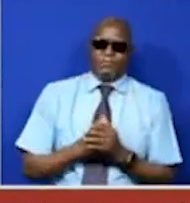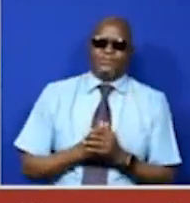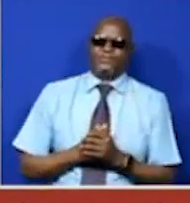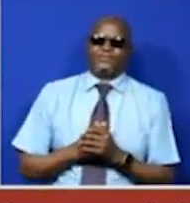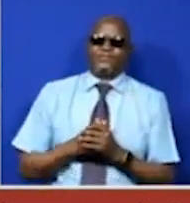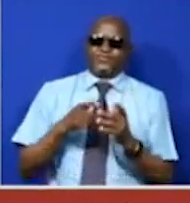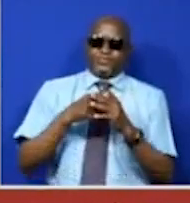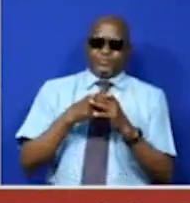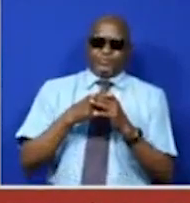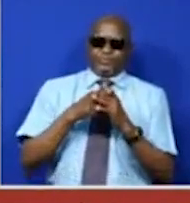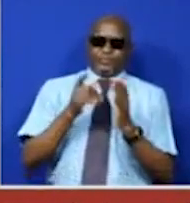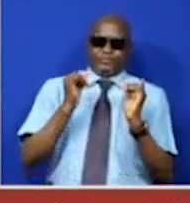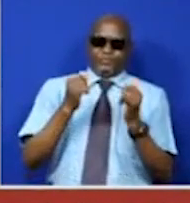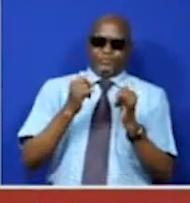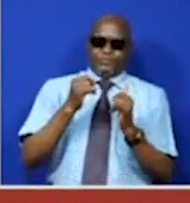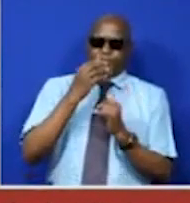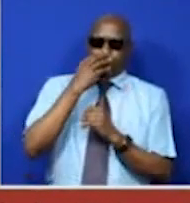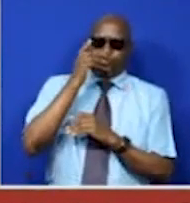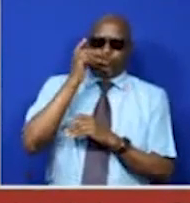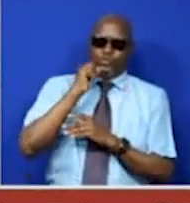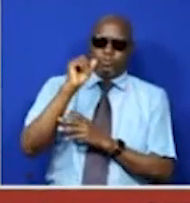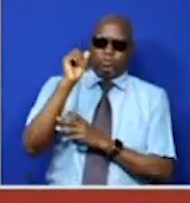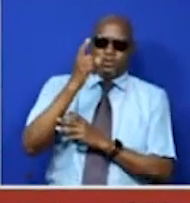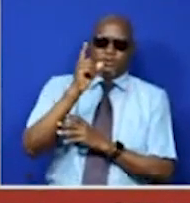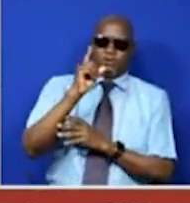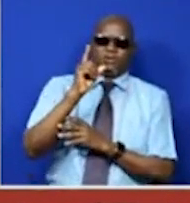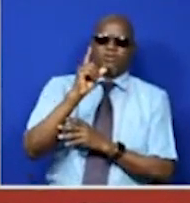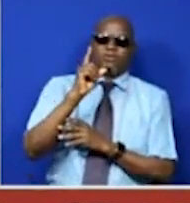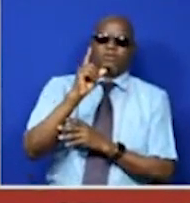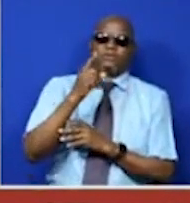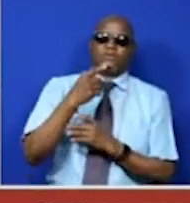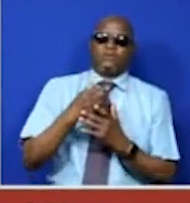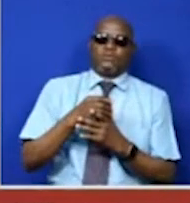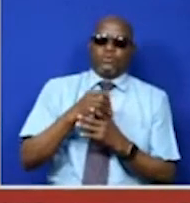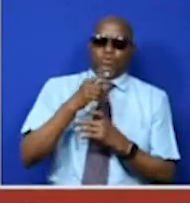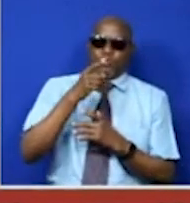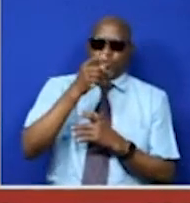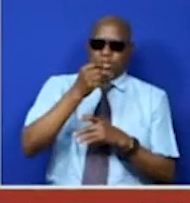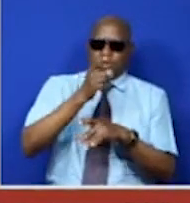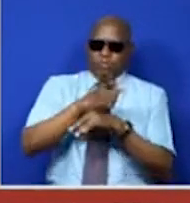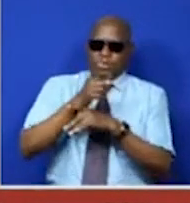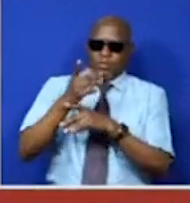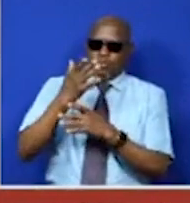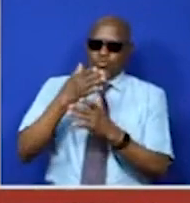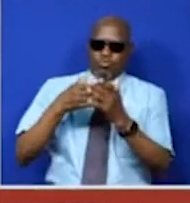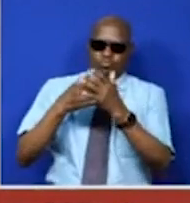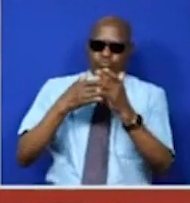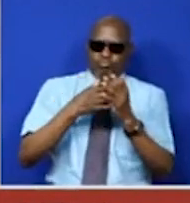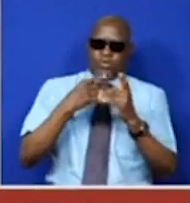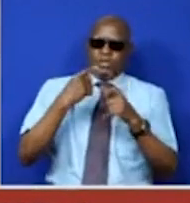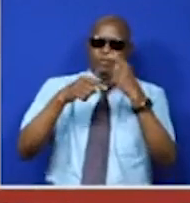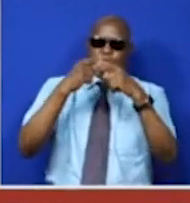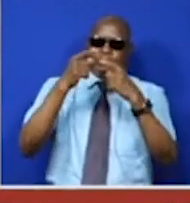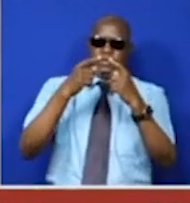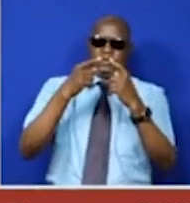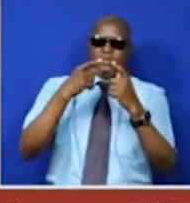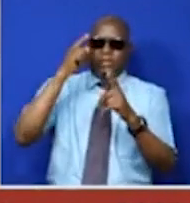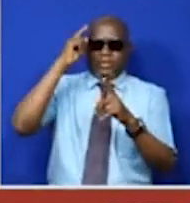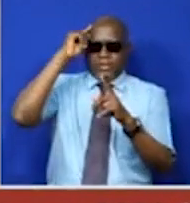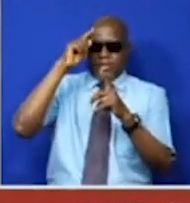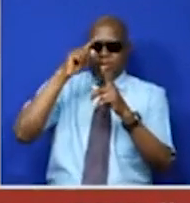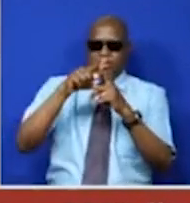Na mtunaanza na taarifa kwamba Rais William Ruto amewasuta wa Kenya wanaopinga miradi yake ya maendeleo, akiwashutumu kuwa na nia mbaya ya